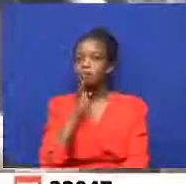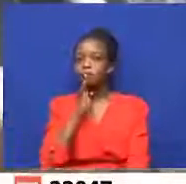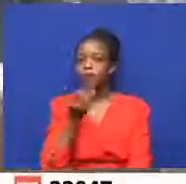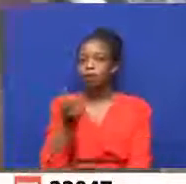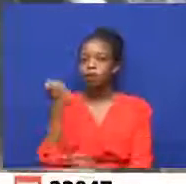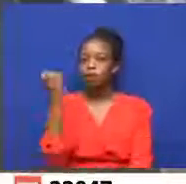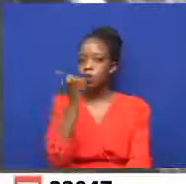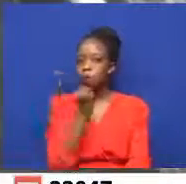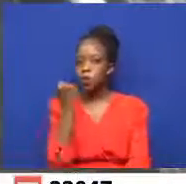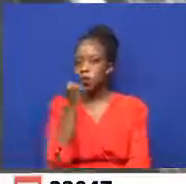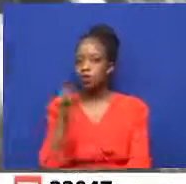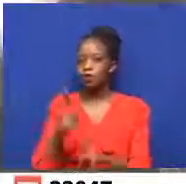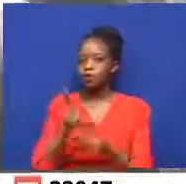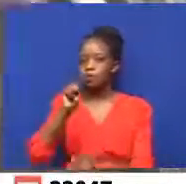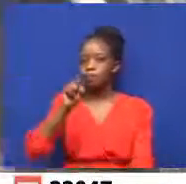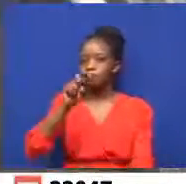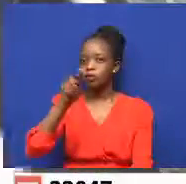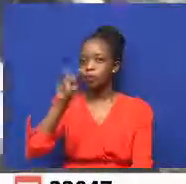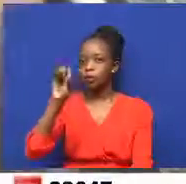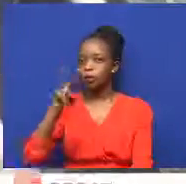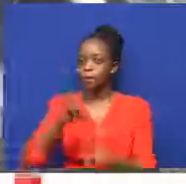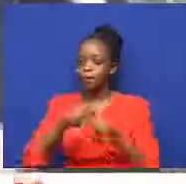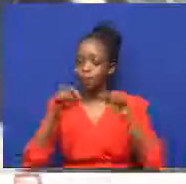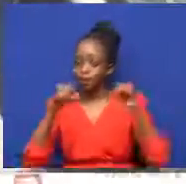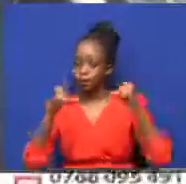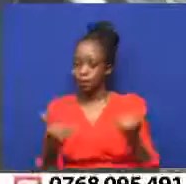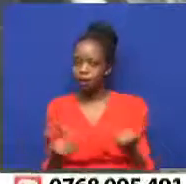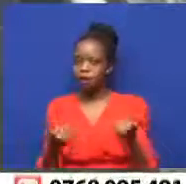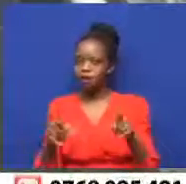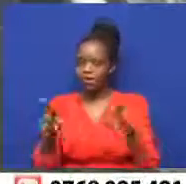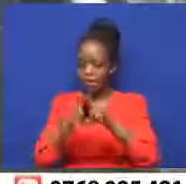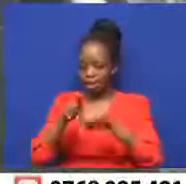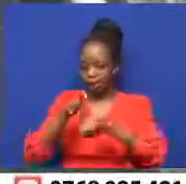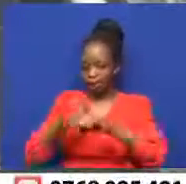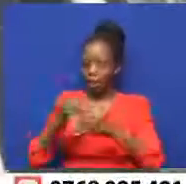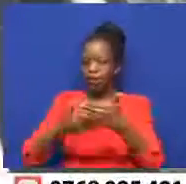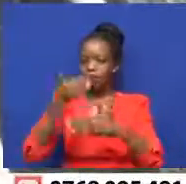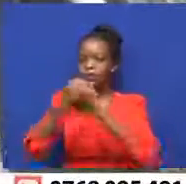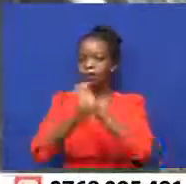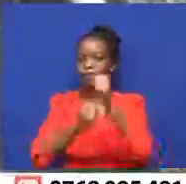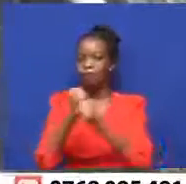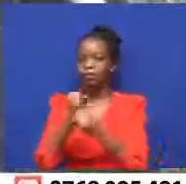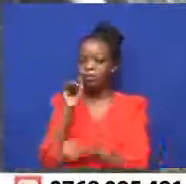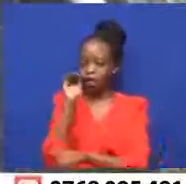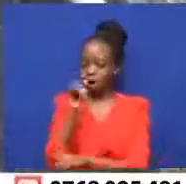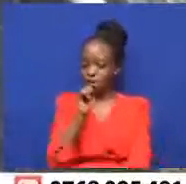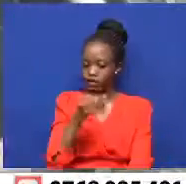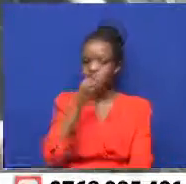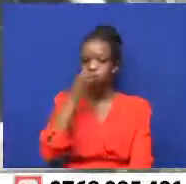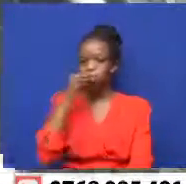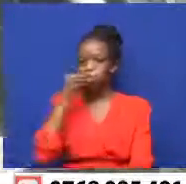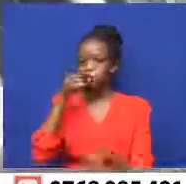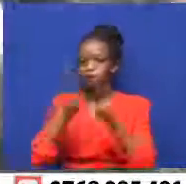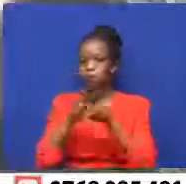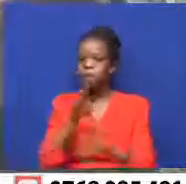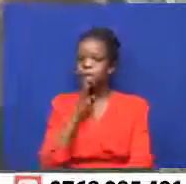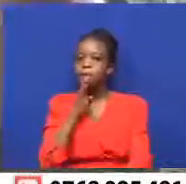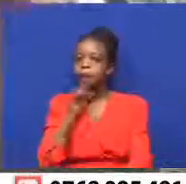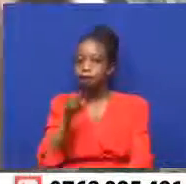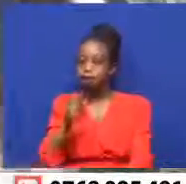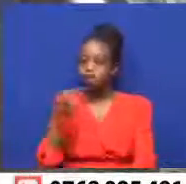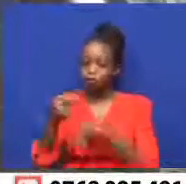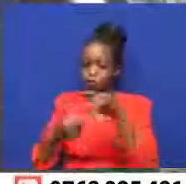na Mumiasi imeondolewa, but at such a time next year enda muulise Eugene ule na Oparanya. Hiyo madeni bado